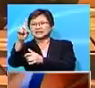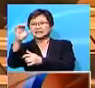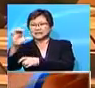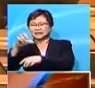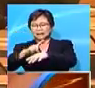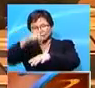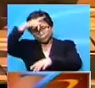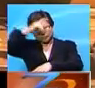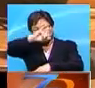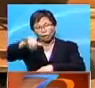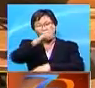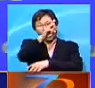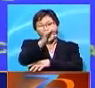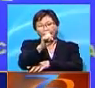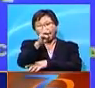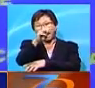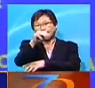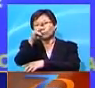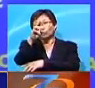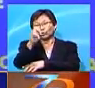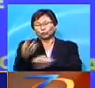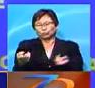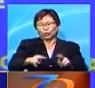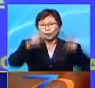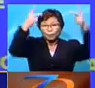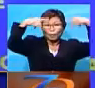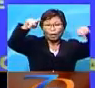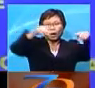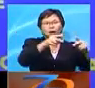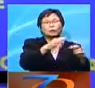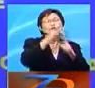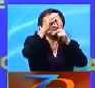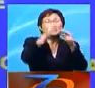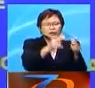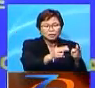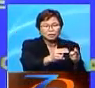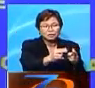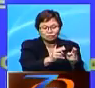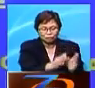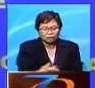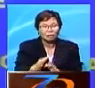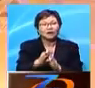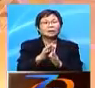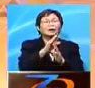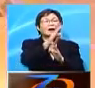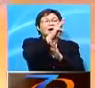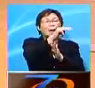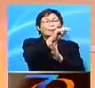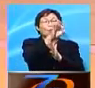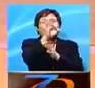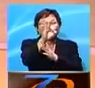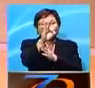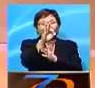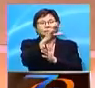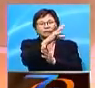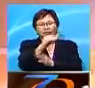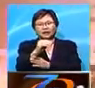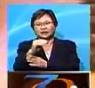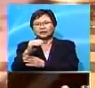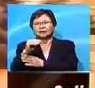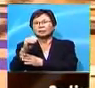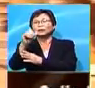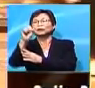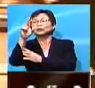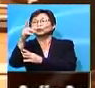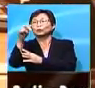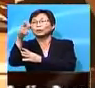Putrajaya MOU ditandatangani pengarah unit strategi nasional Kementerian kewangan Dr Aminuddin Hasim dan sodirman